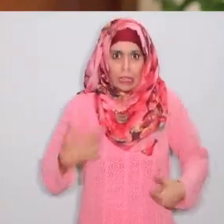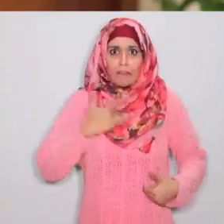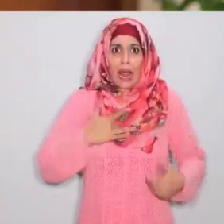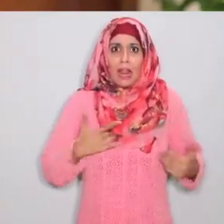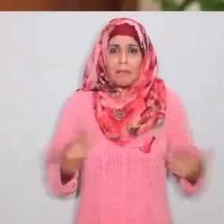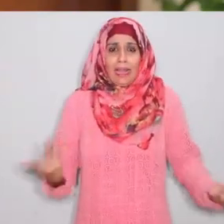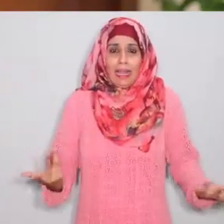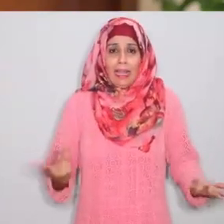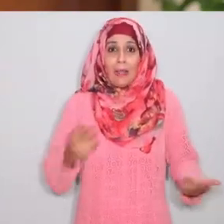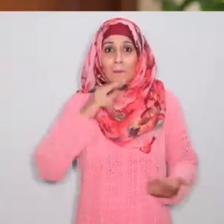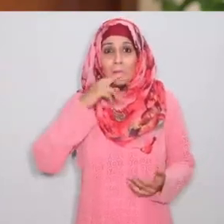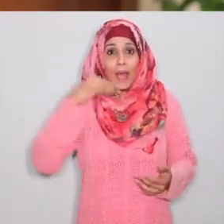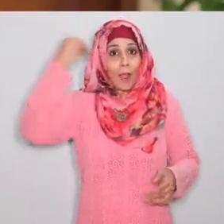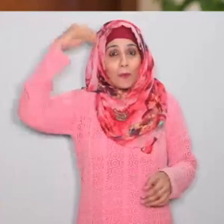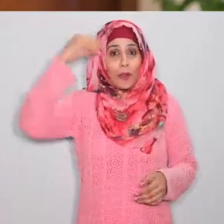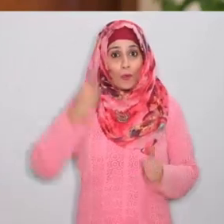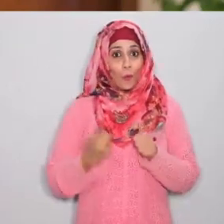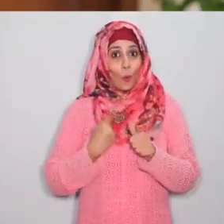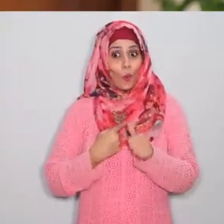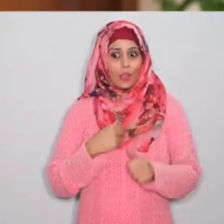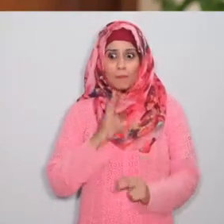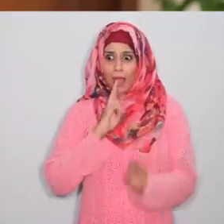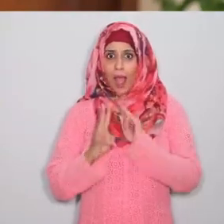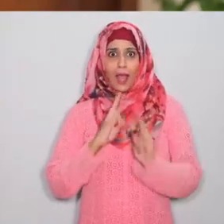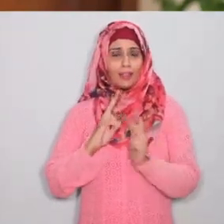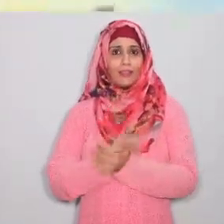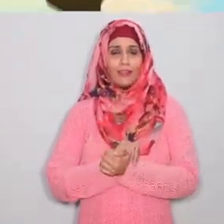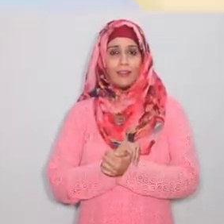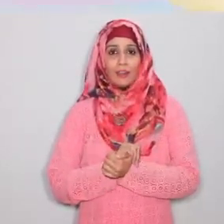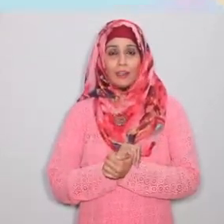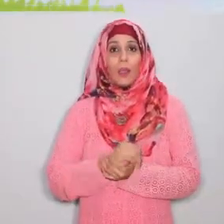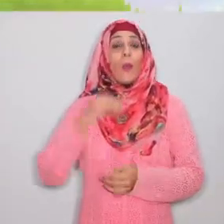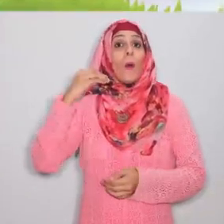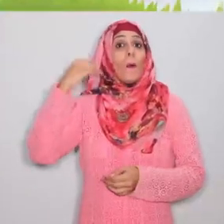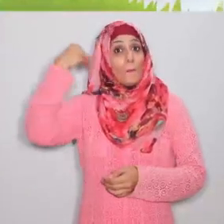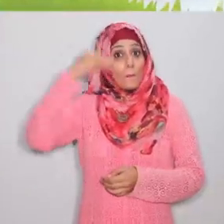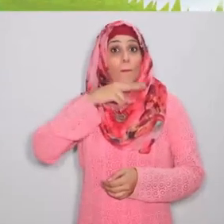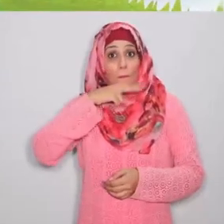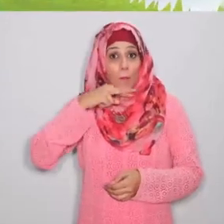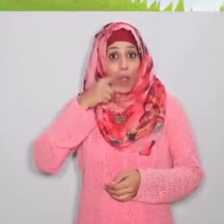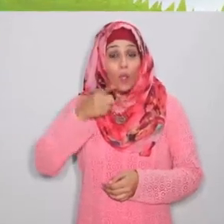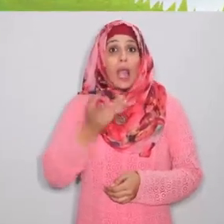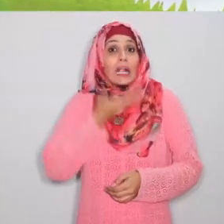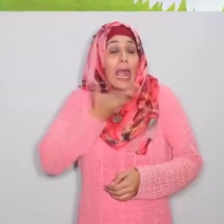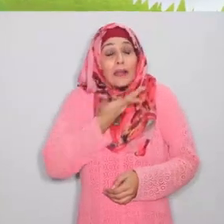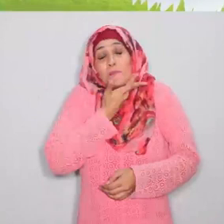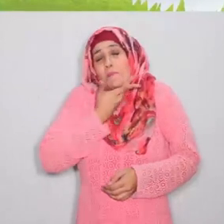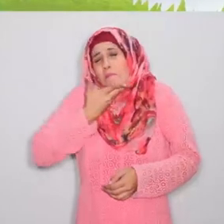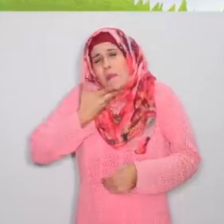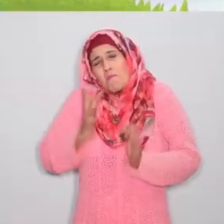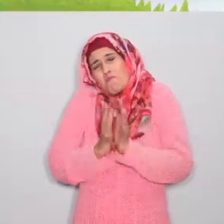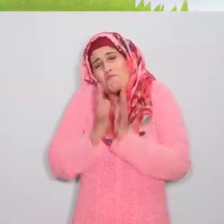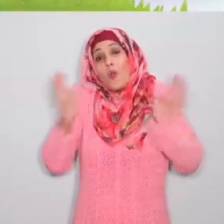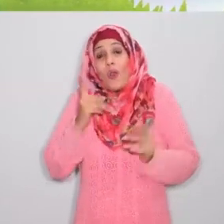रहा है? नोनी ने खुद से बातें करते हुए कहा। नोनी को मौसीकी का बहुत शौक था, उसके हाथ